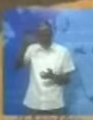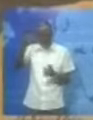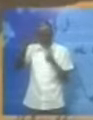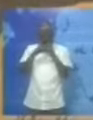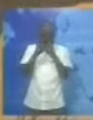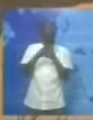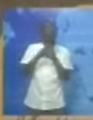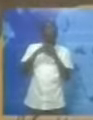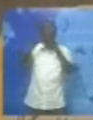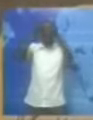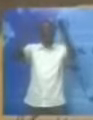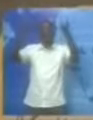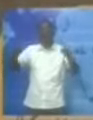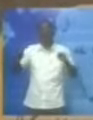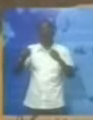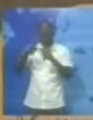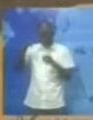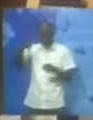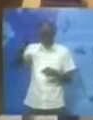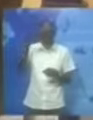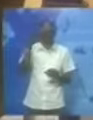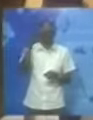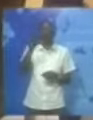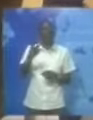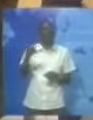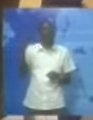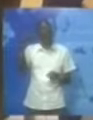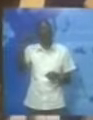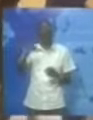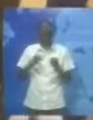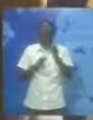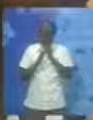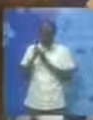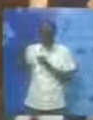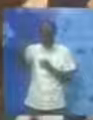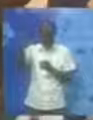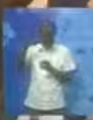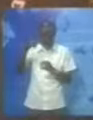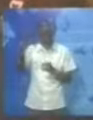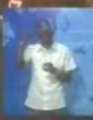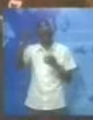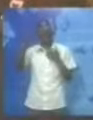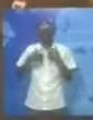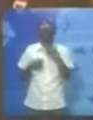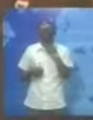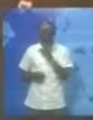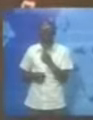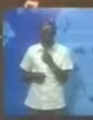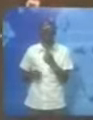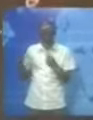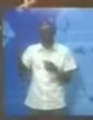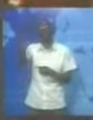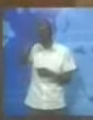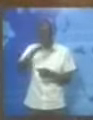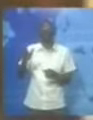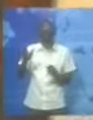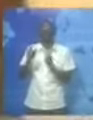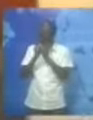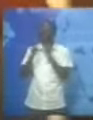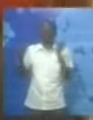que voici. Un tableau qui trône majestueusement dans sa galerie et l'artiste dit ne jamais s'en